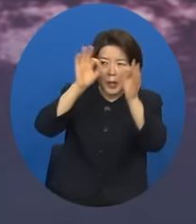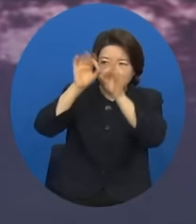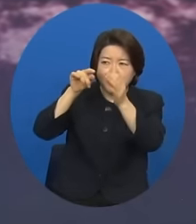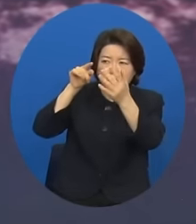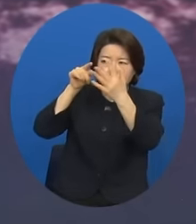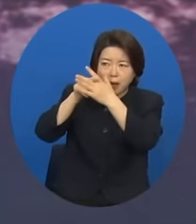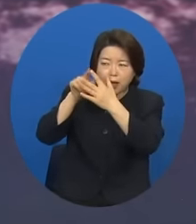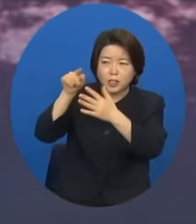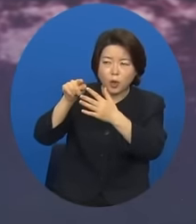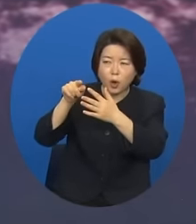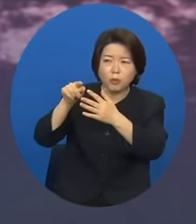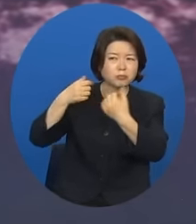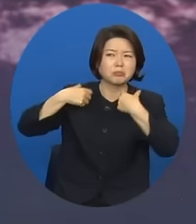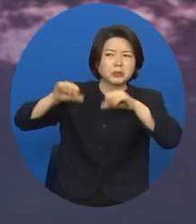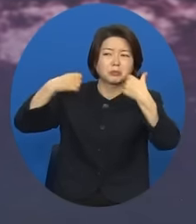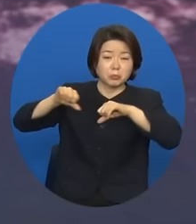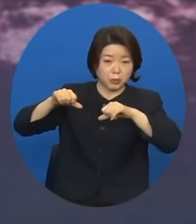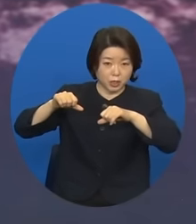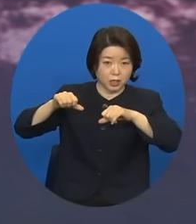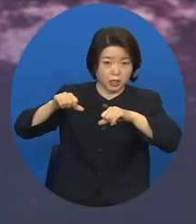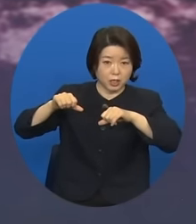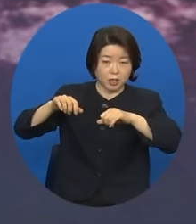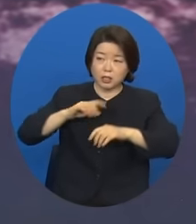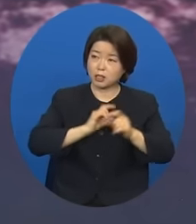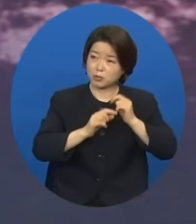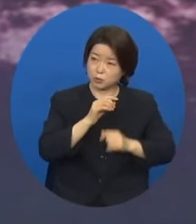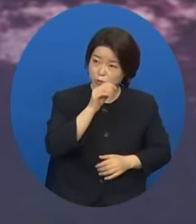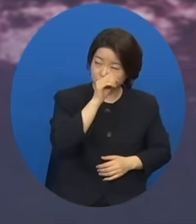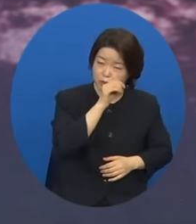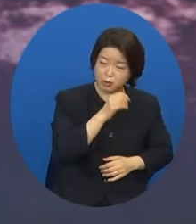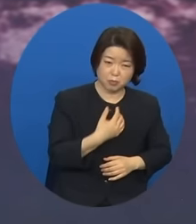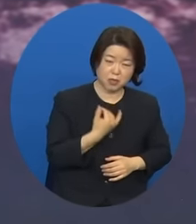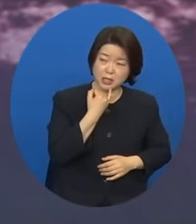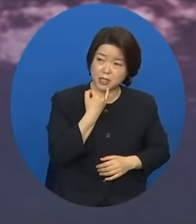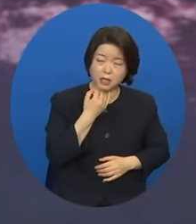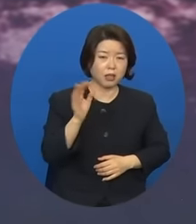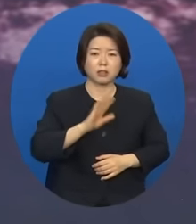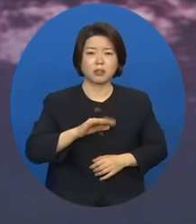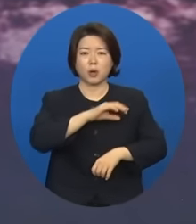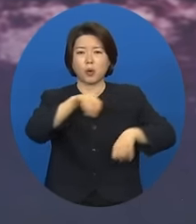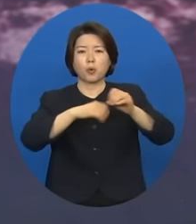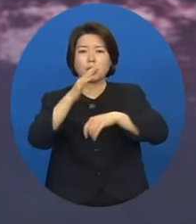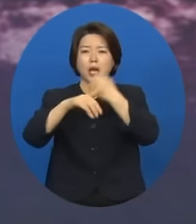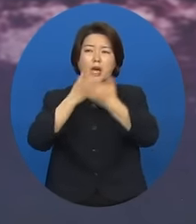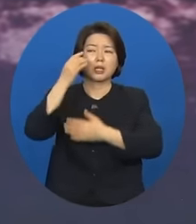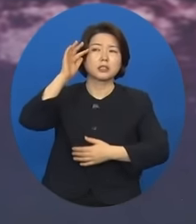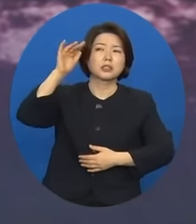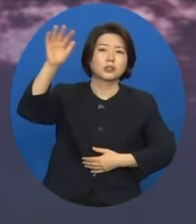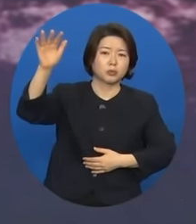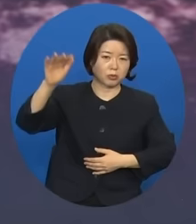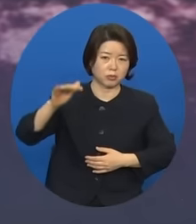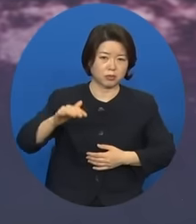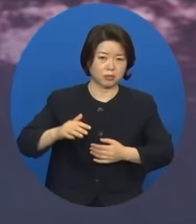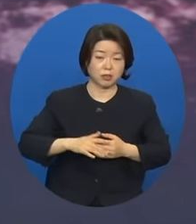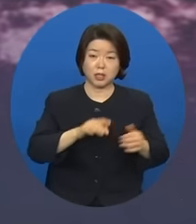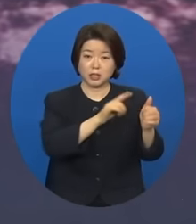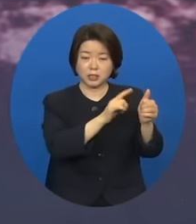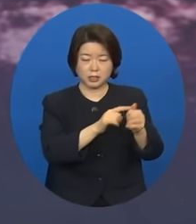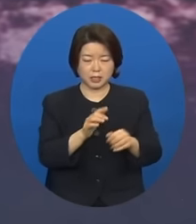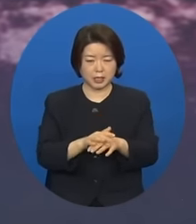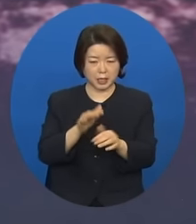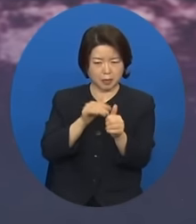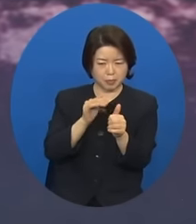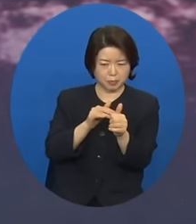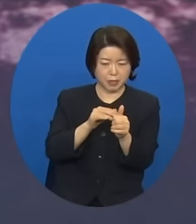해결되느냐 아니라는 거예요 오히려 그 하나님을 더 그리워합니다 러분 지금 그 사람에게도 벌어진 일이 뭐냐면 블레셋에 뿌린